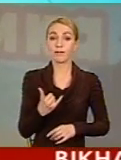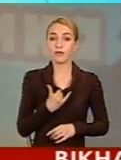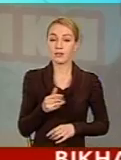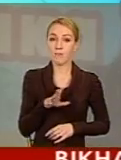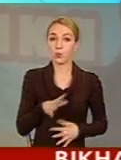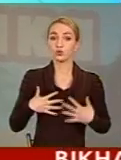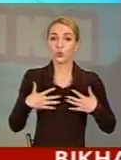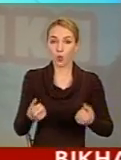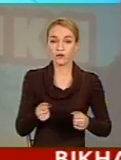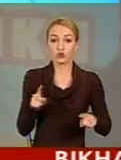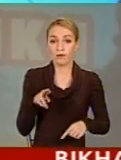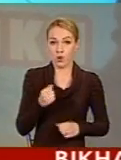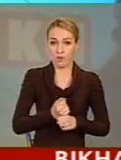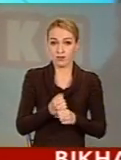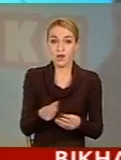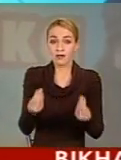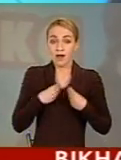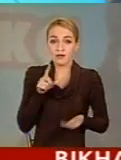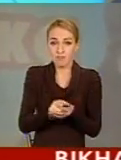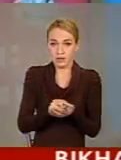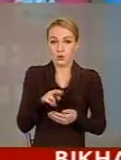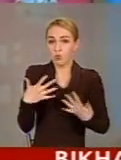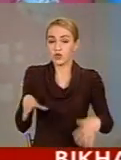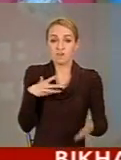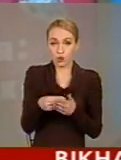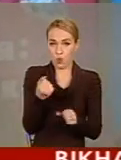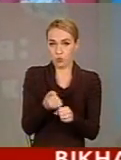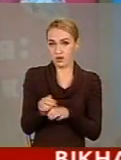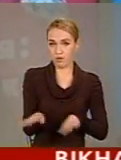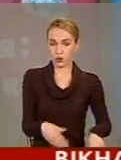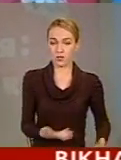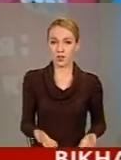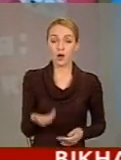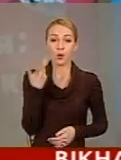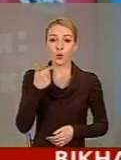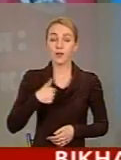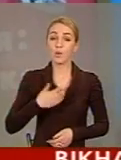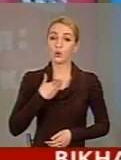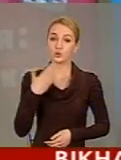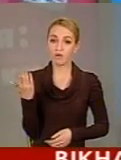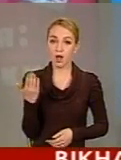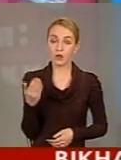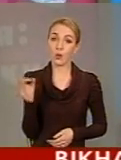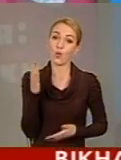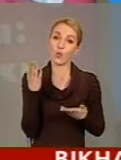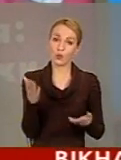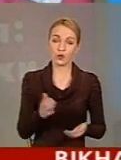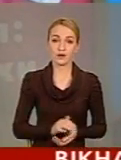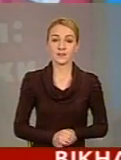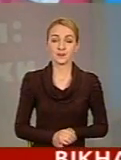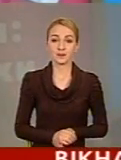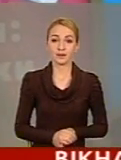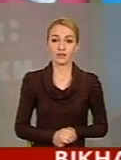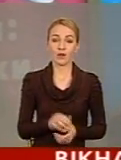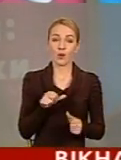здоровья чтоб я робила отдайте мою пенсю Я вже с отработа Когда мы голосовали тогда О значить